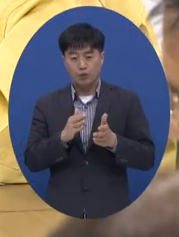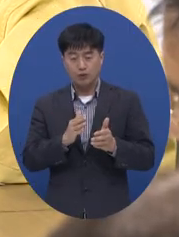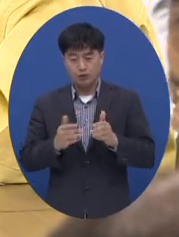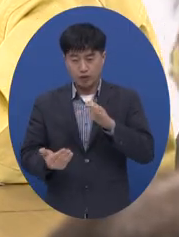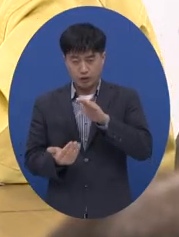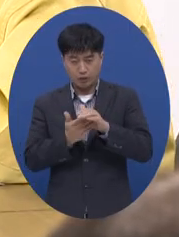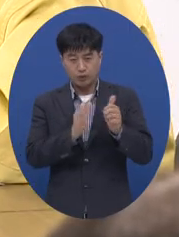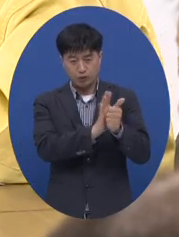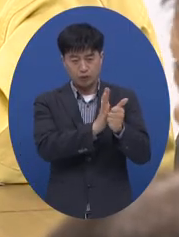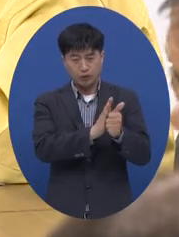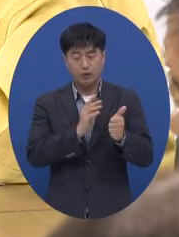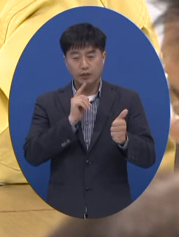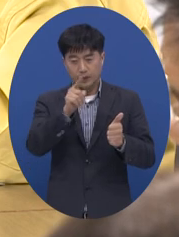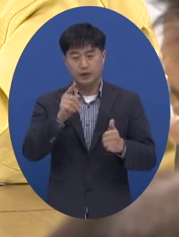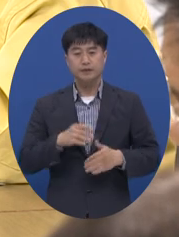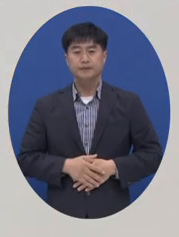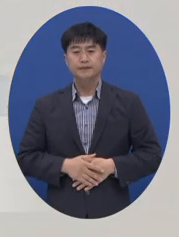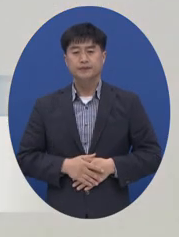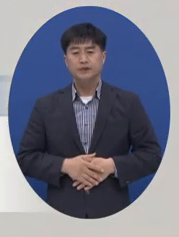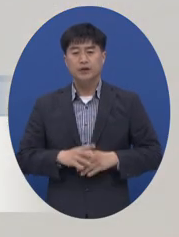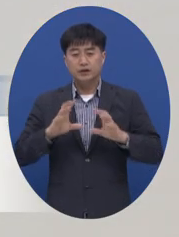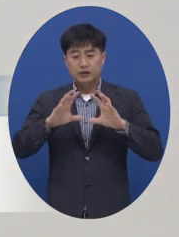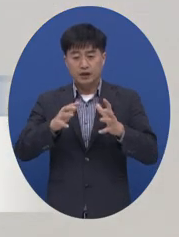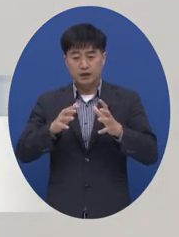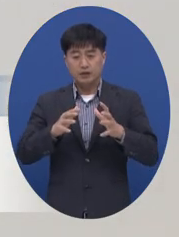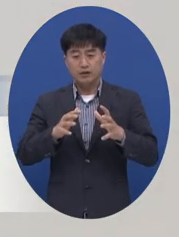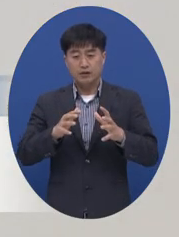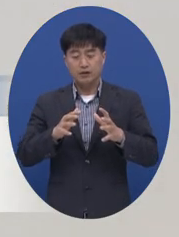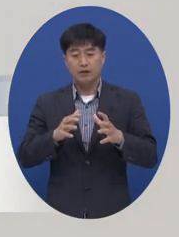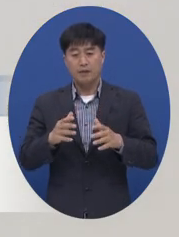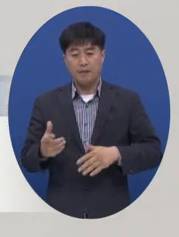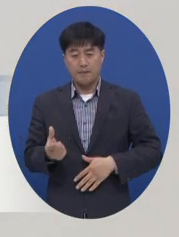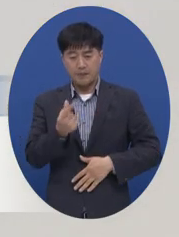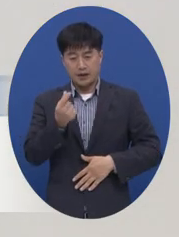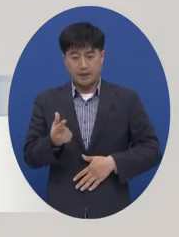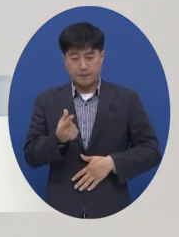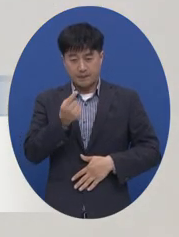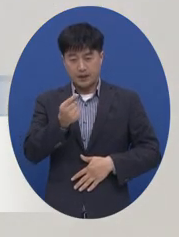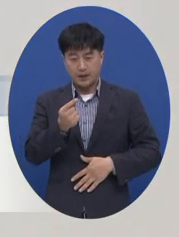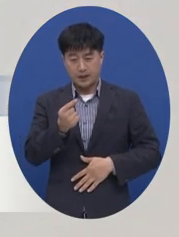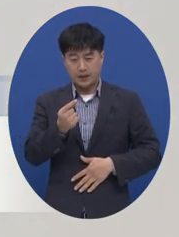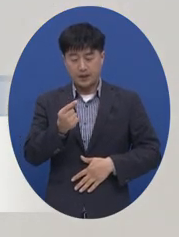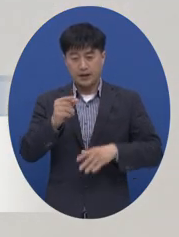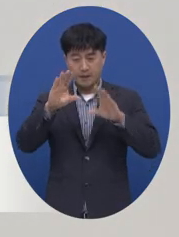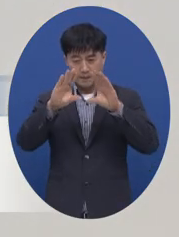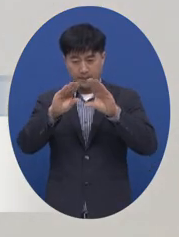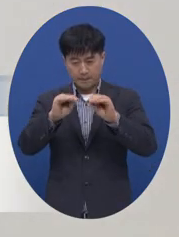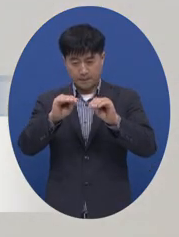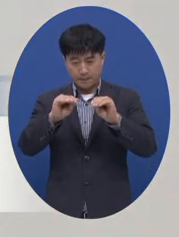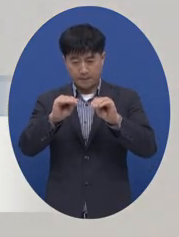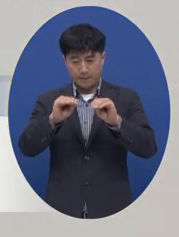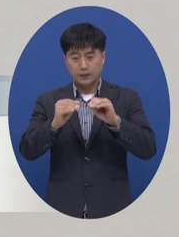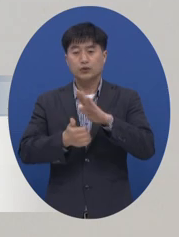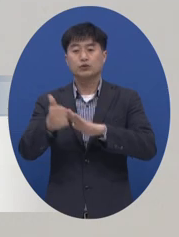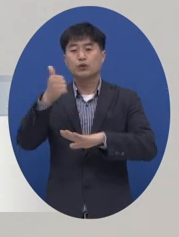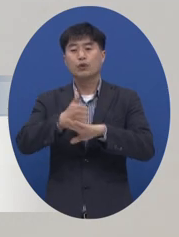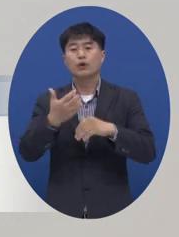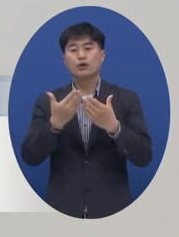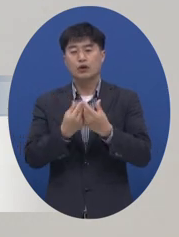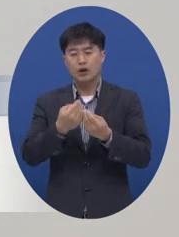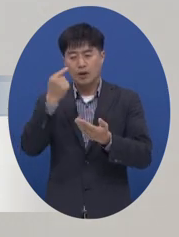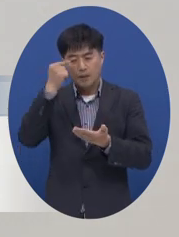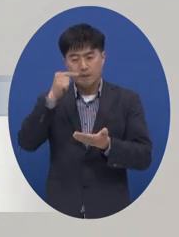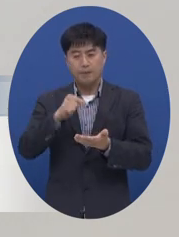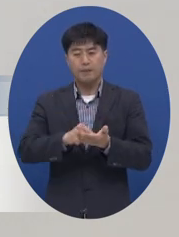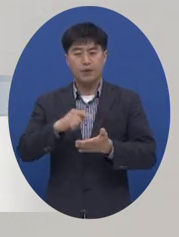최대한 지원하겠다고 밝혔습니다. 전 세계에서 이 조기 차단에